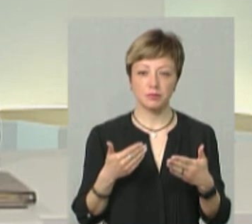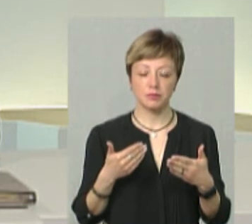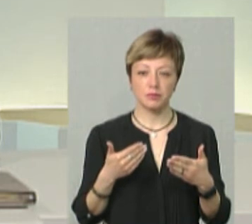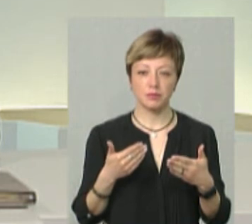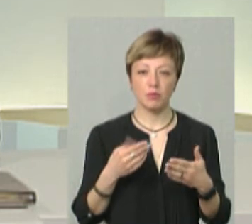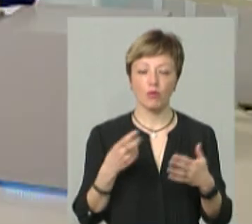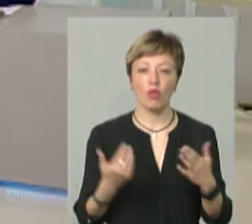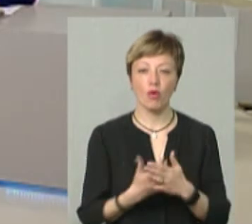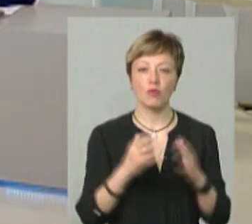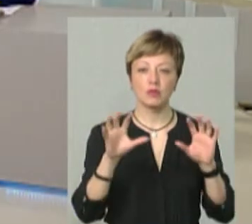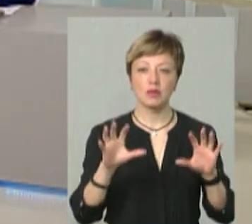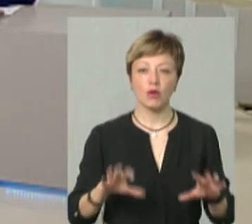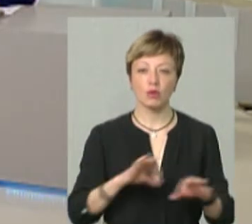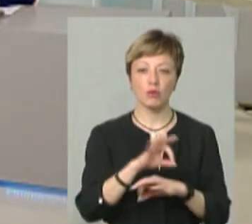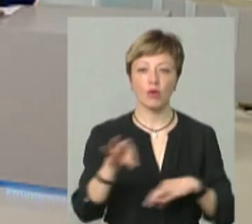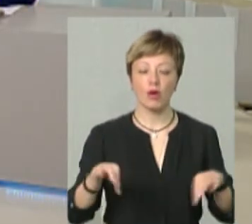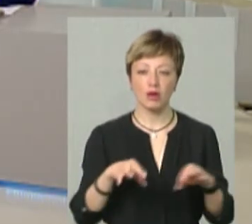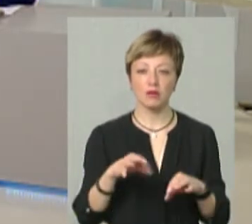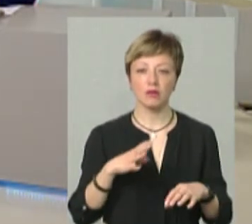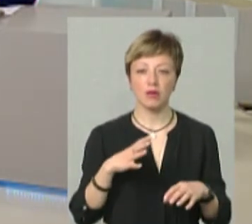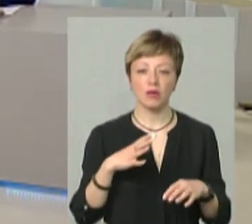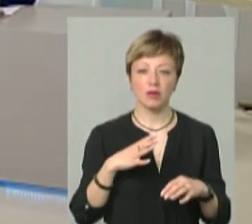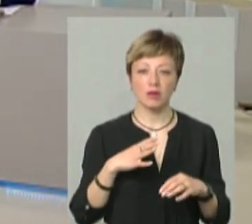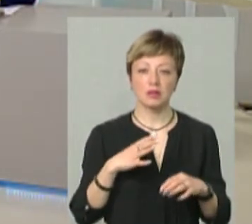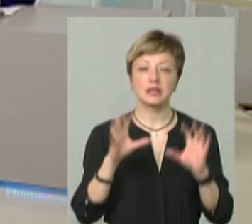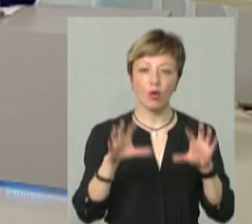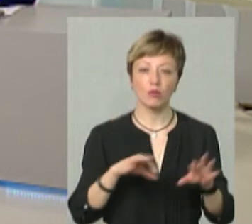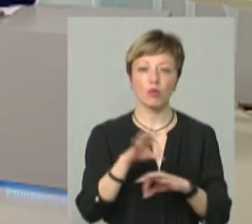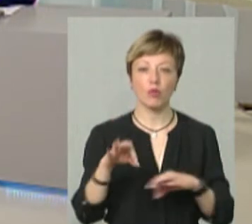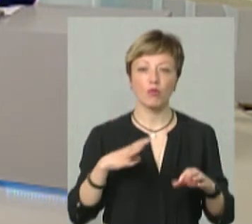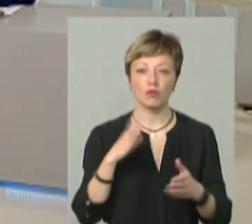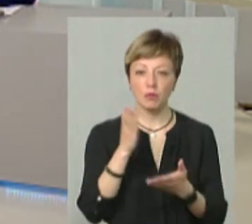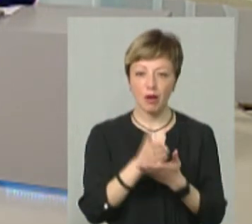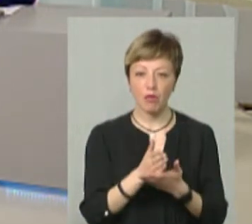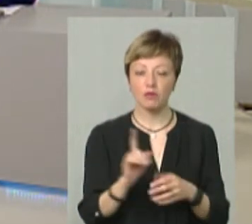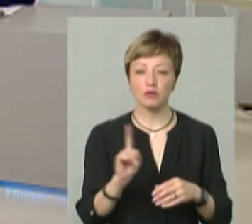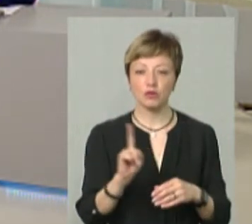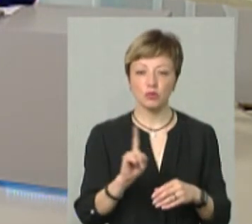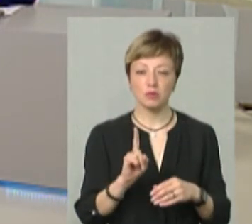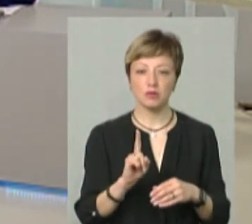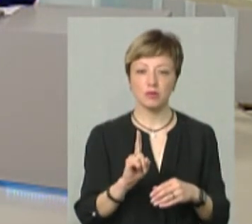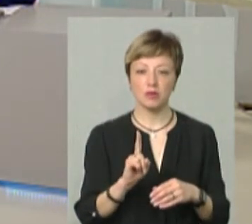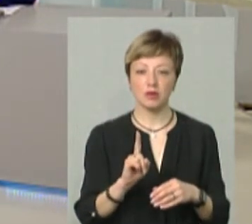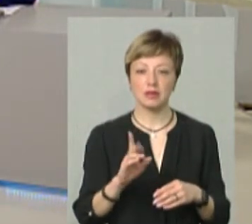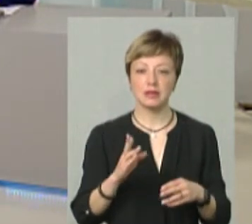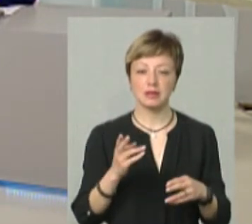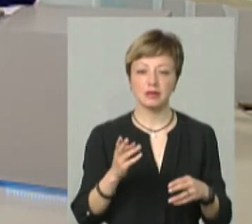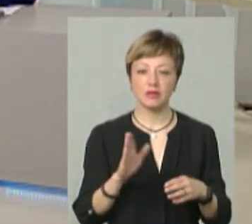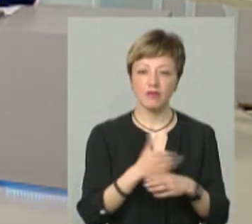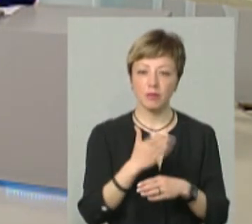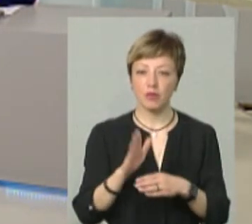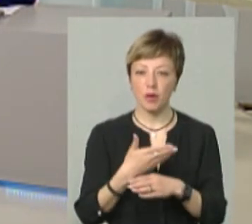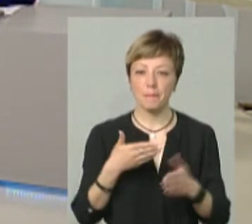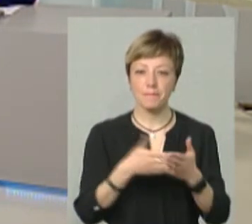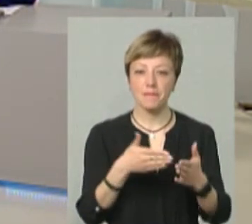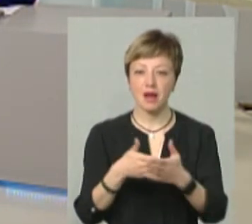по новому законопроекту, виникали, точніше, законопроект був спрямований на те, щоб зняти оті бар'єри, які виникли